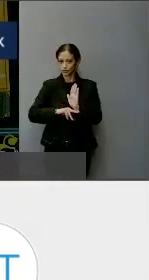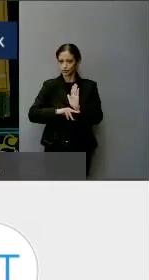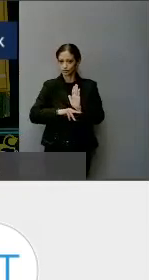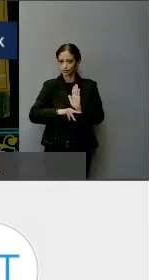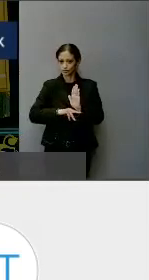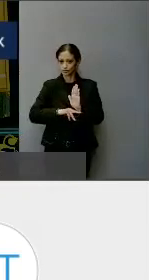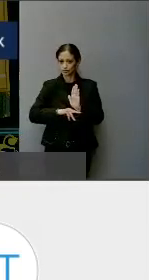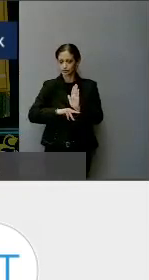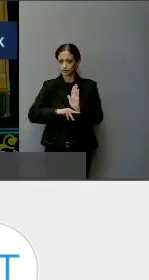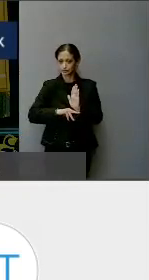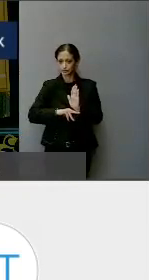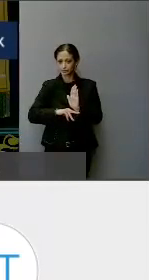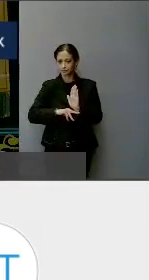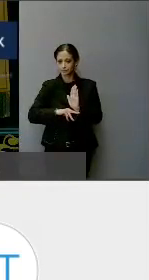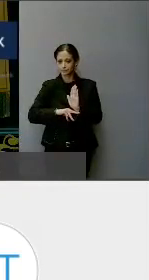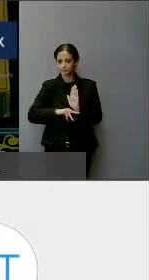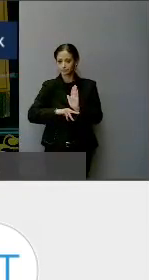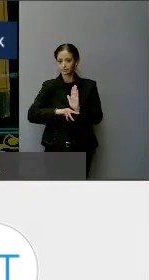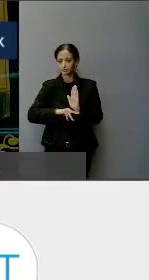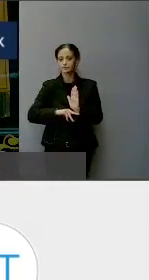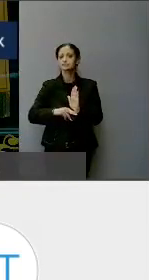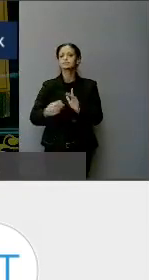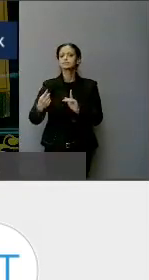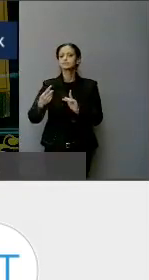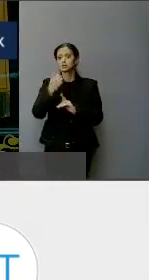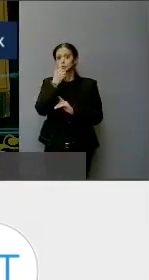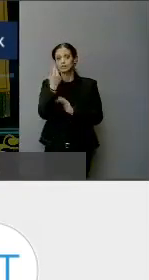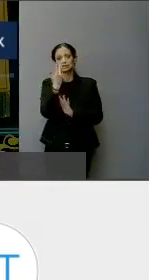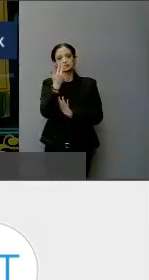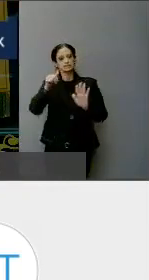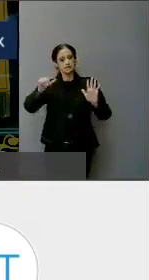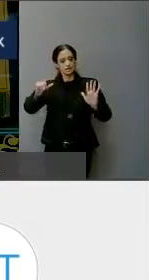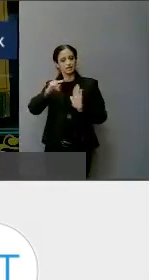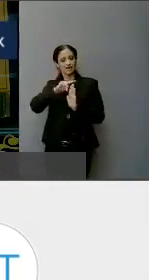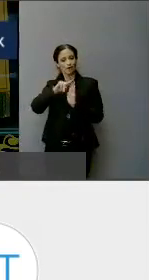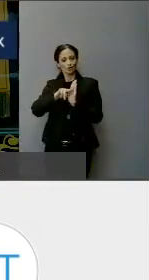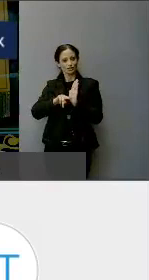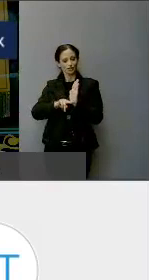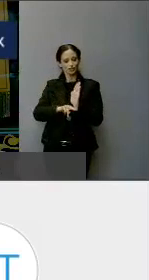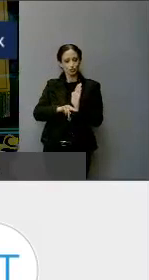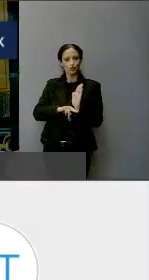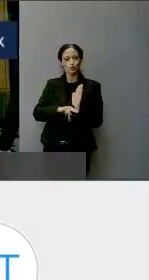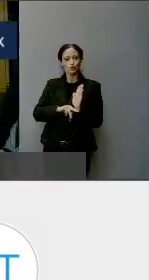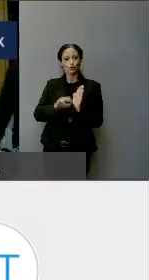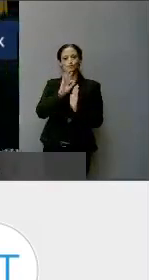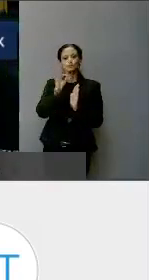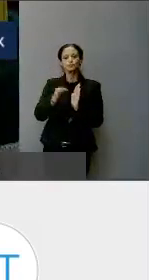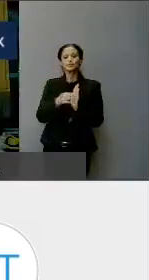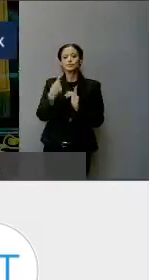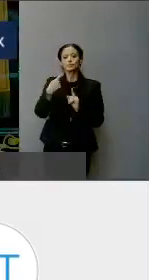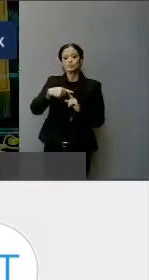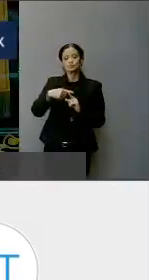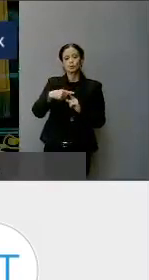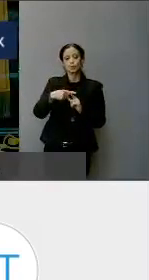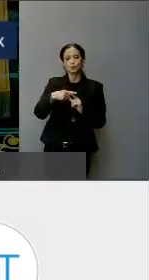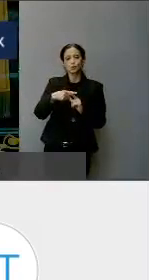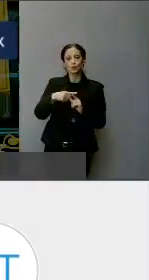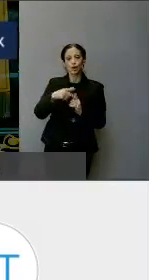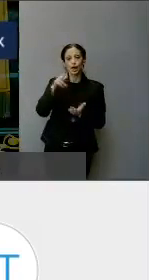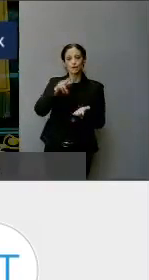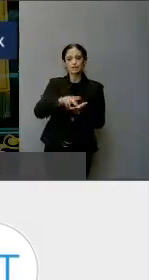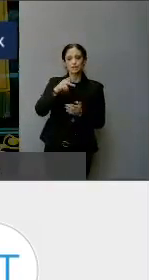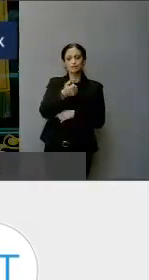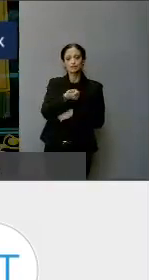e 36 scusate ordini del giorno e emendamenti numero